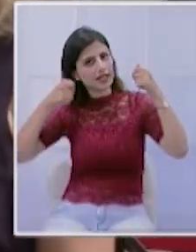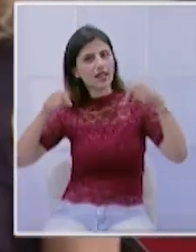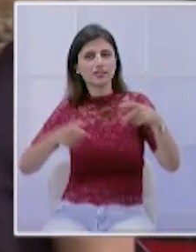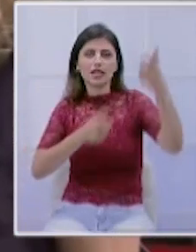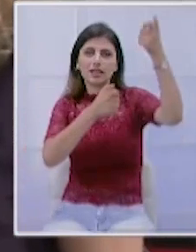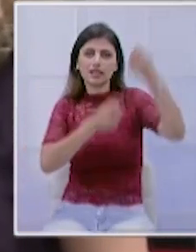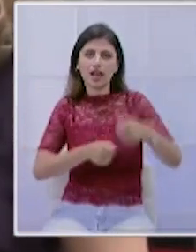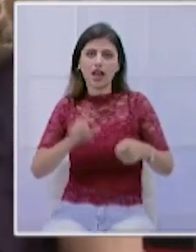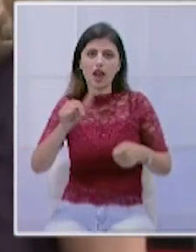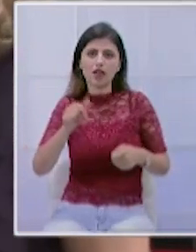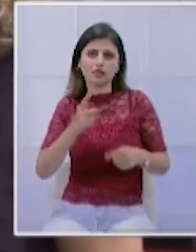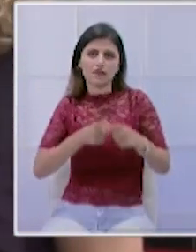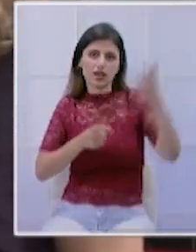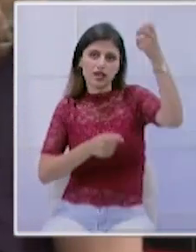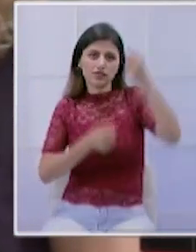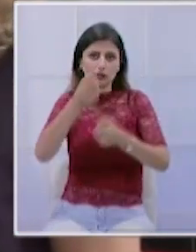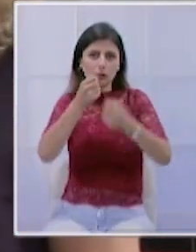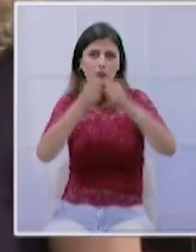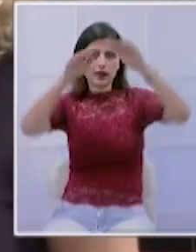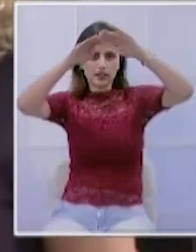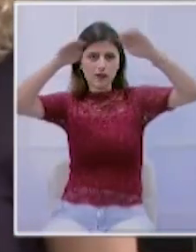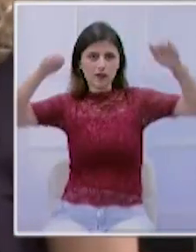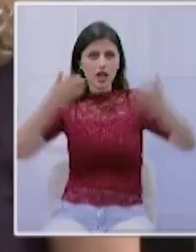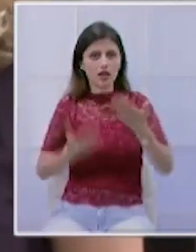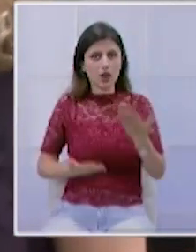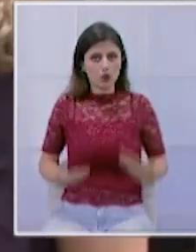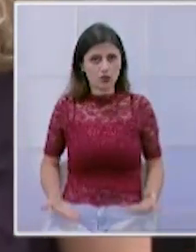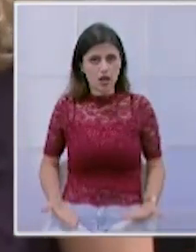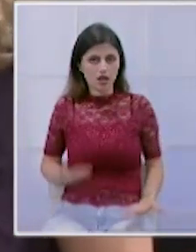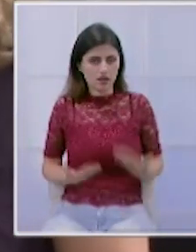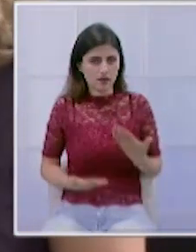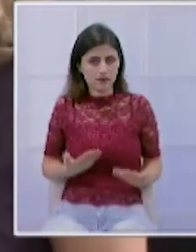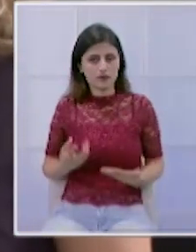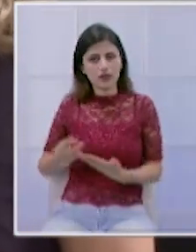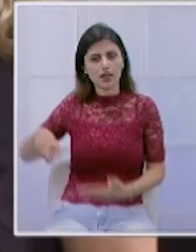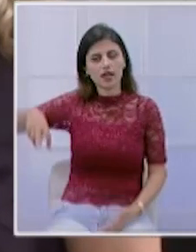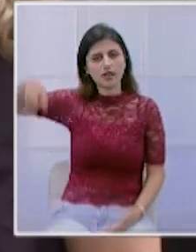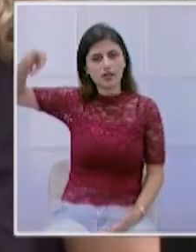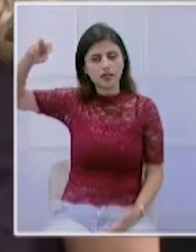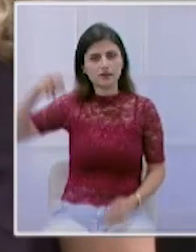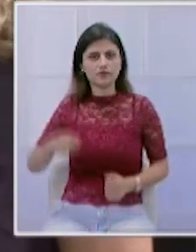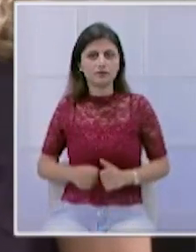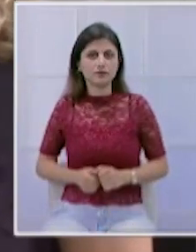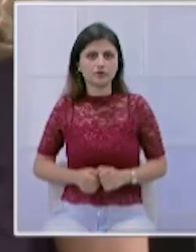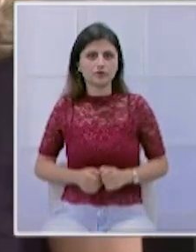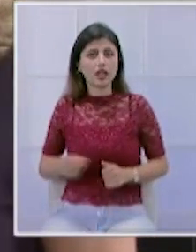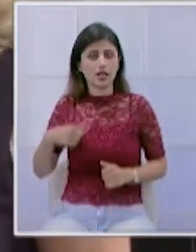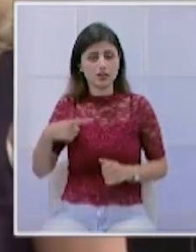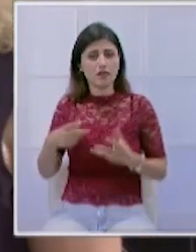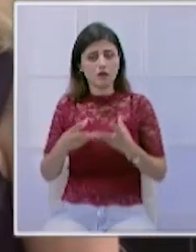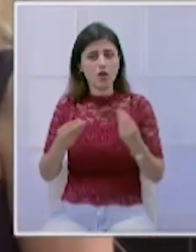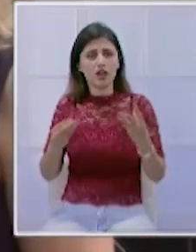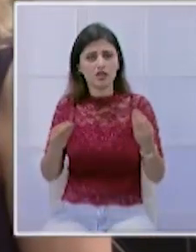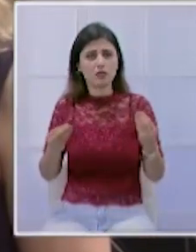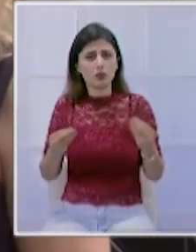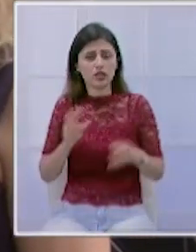cu greutatea proprie și a liftului în sine. Sunt multe, multe alte atracții minunate care îi